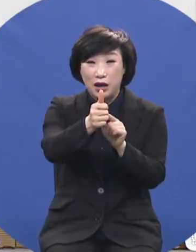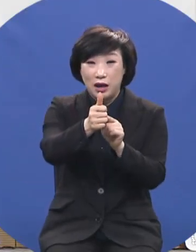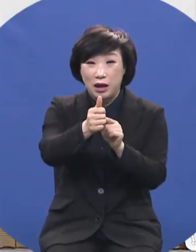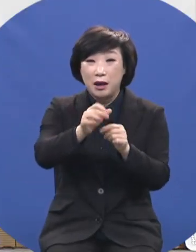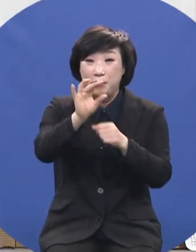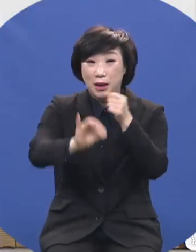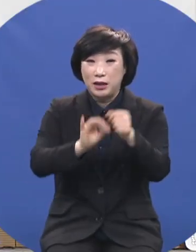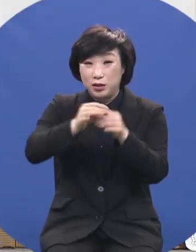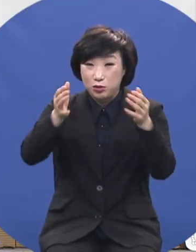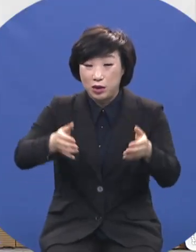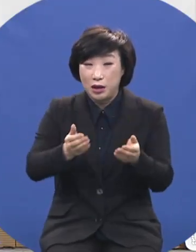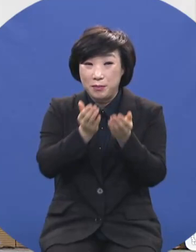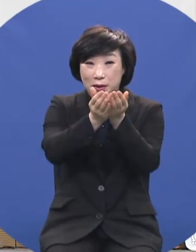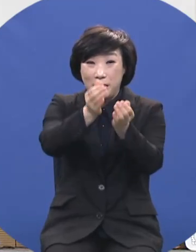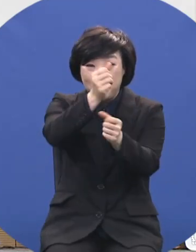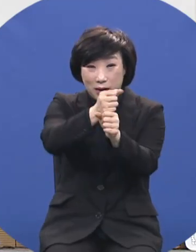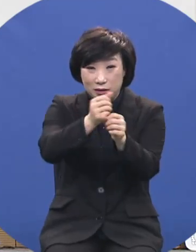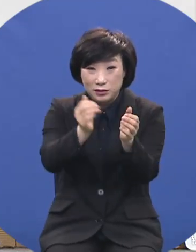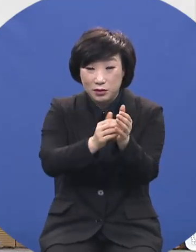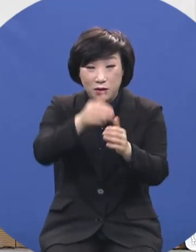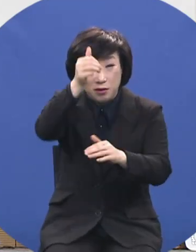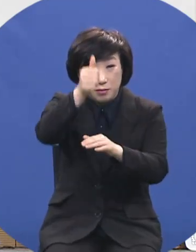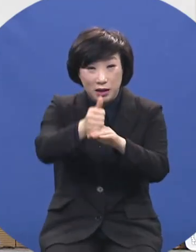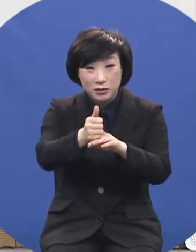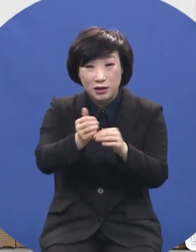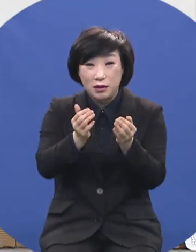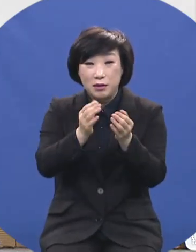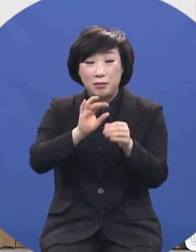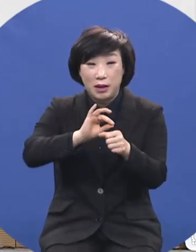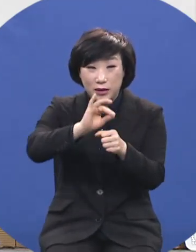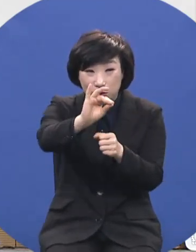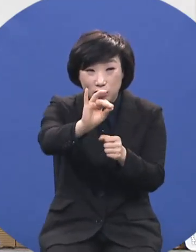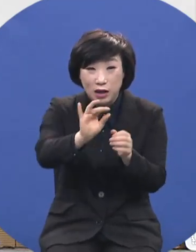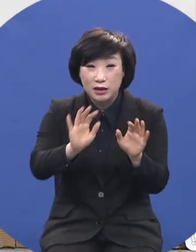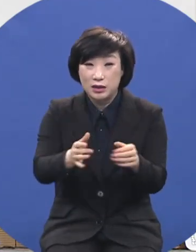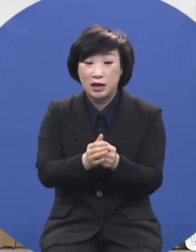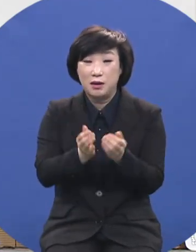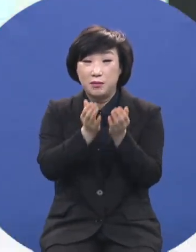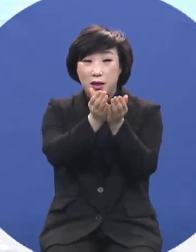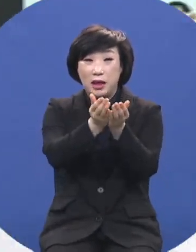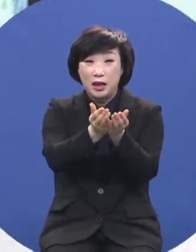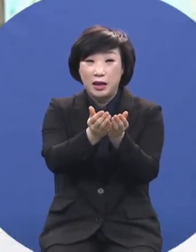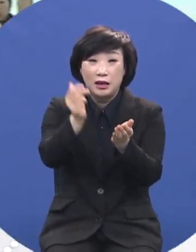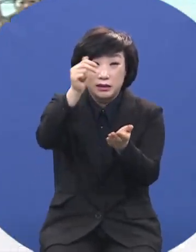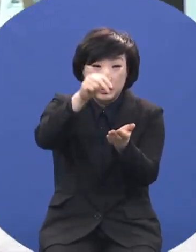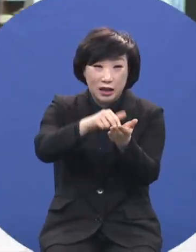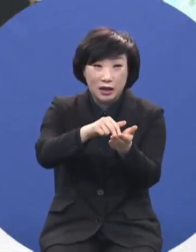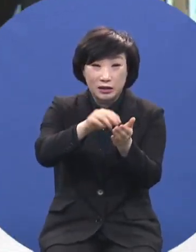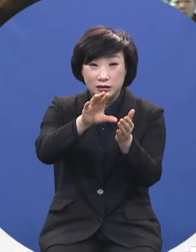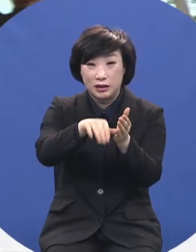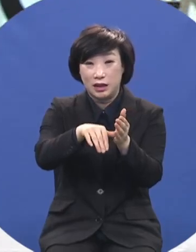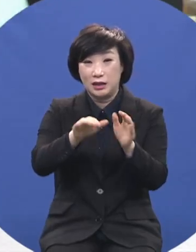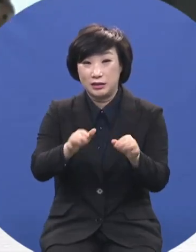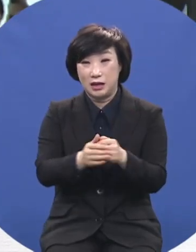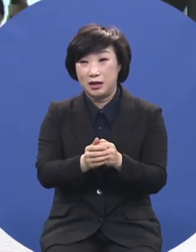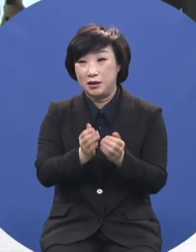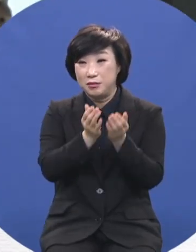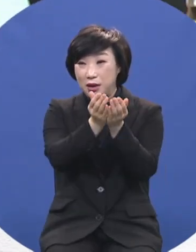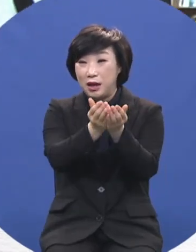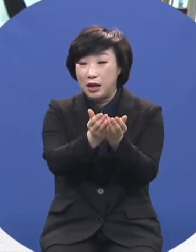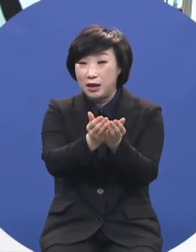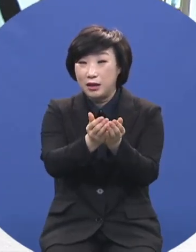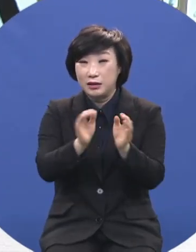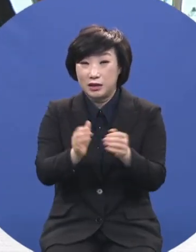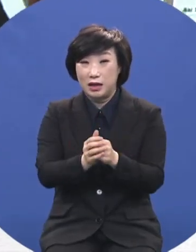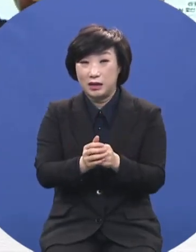100년 동안 방주를 짓고 드디어 100년 후에 방주의 효과가 나타났습니다. 방주를 못